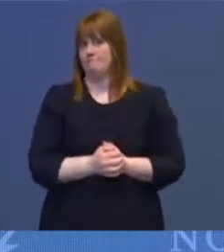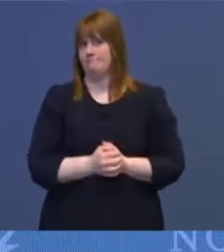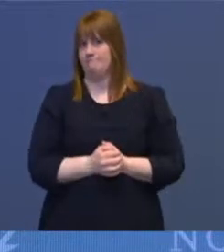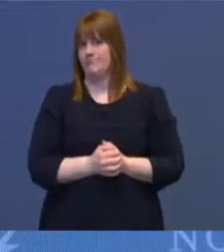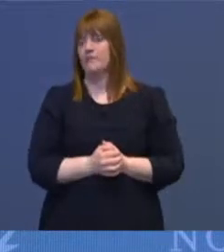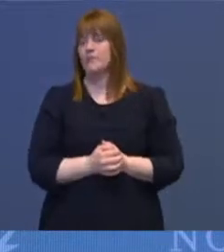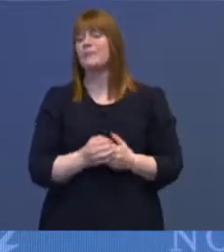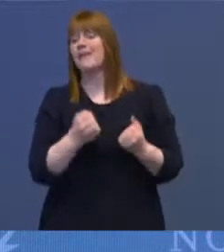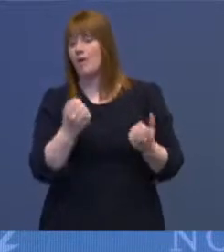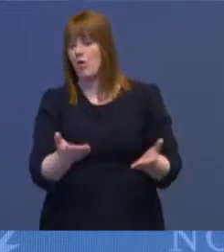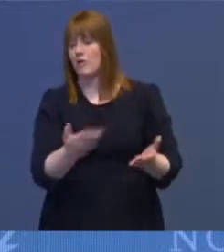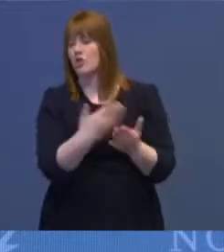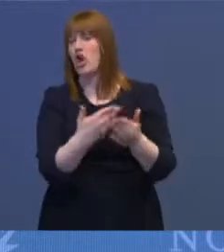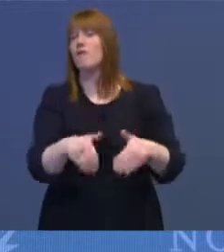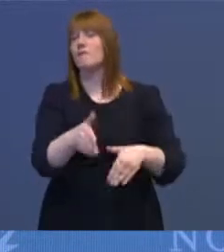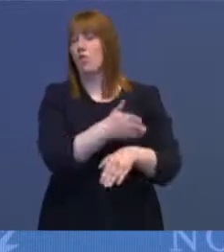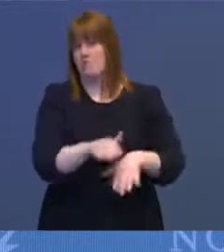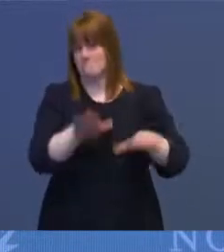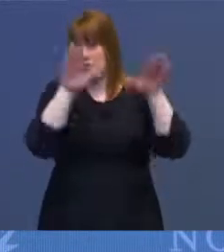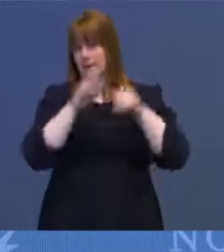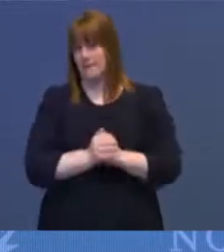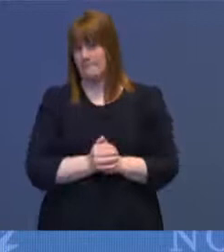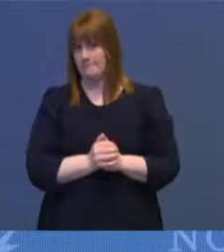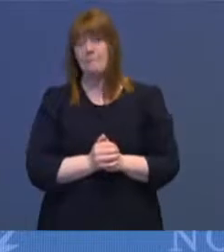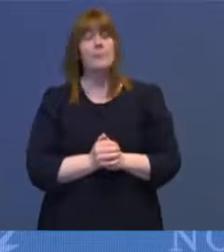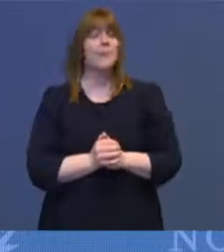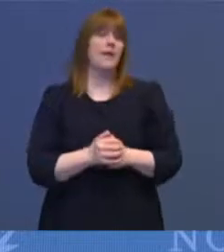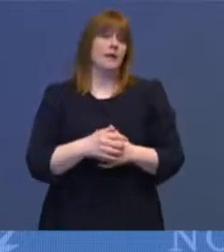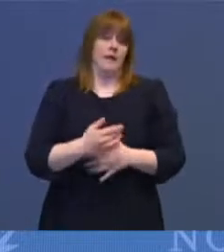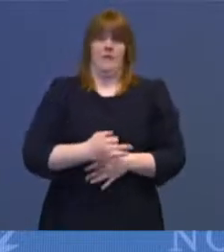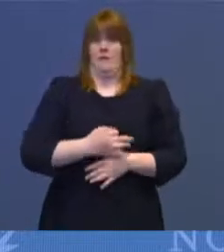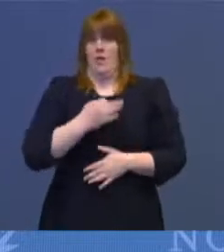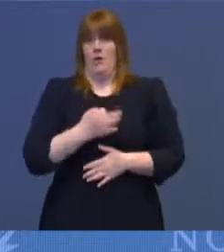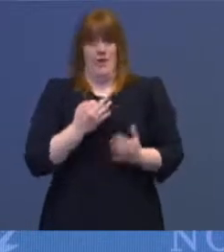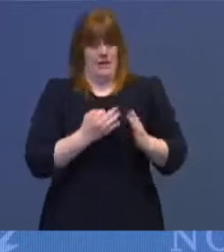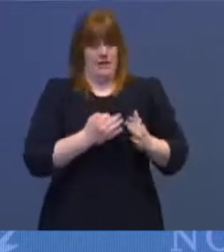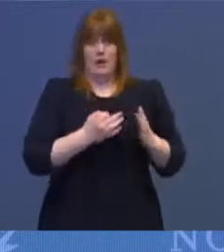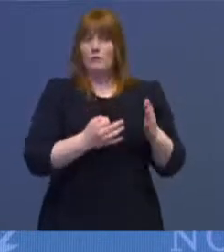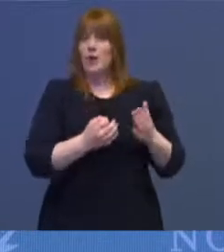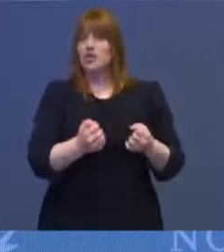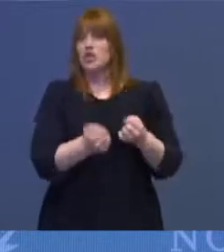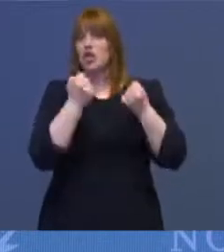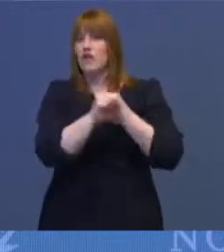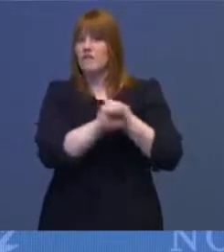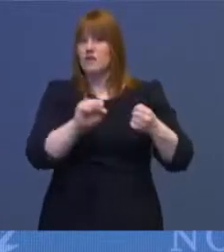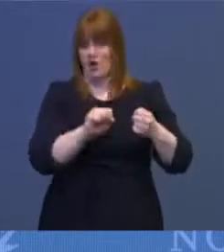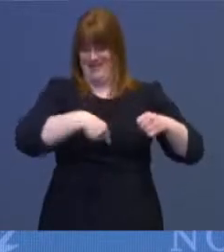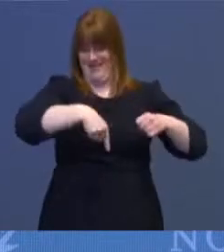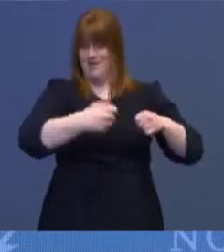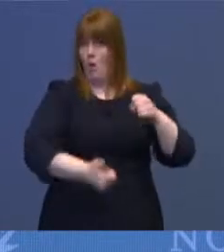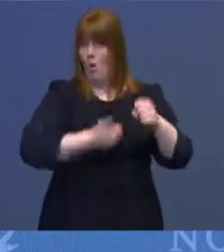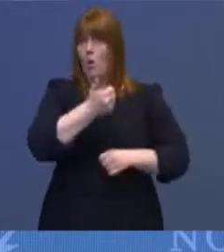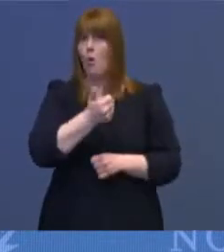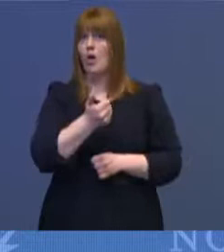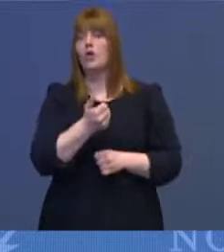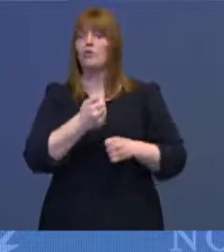påske. Det vi nu presenterer er en styrking av forsvaret for inneværende år, så vil vi altså jobbe videre med hvordan